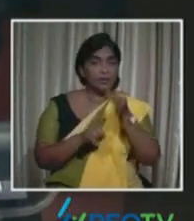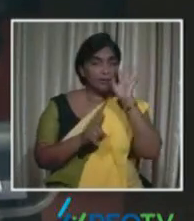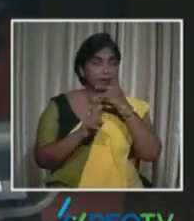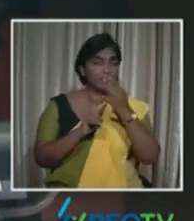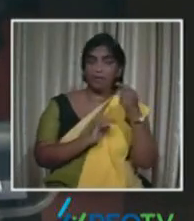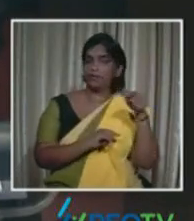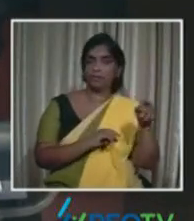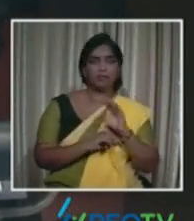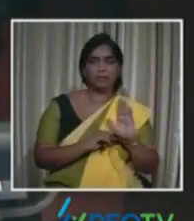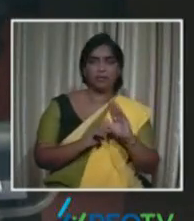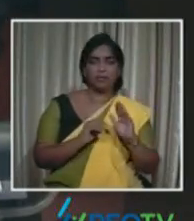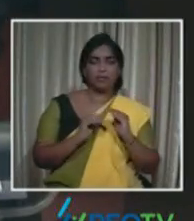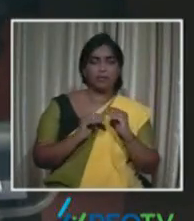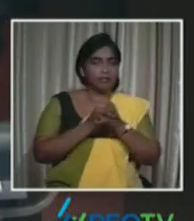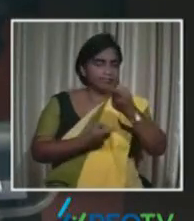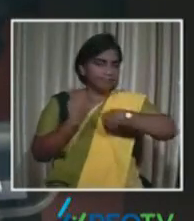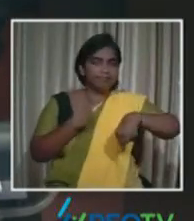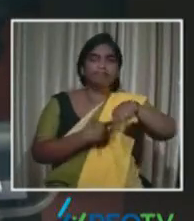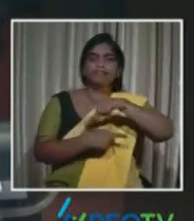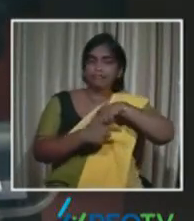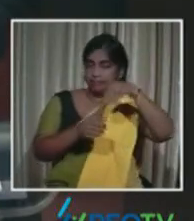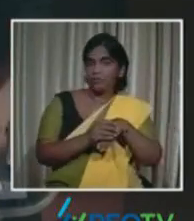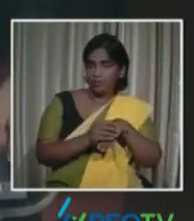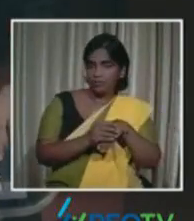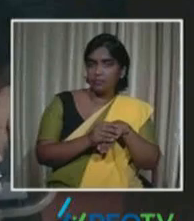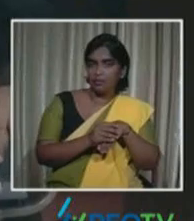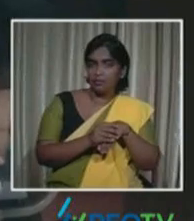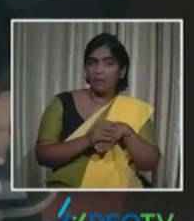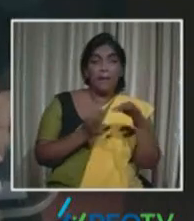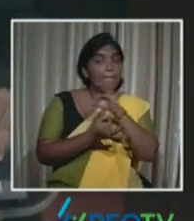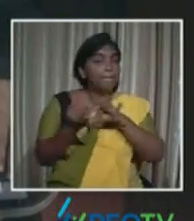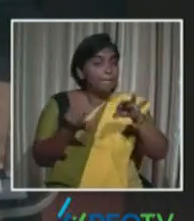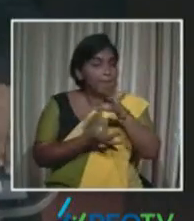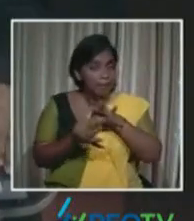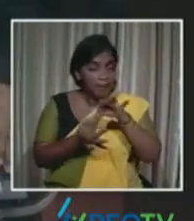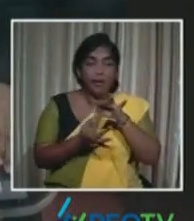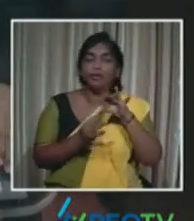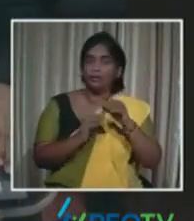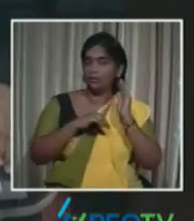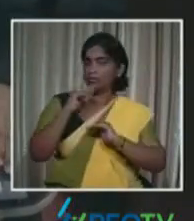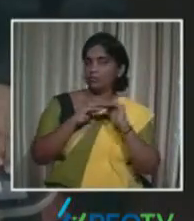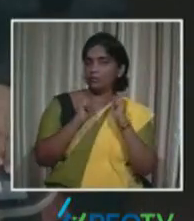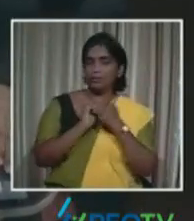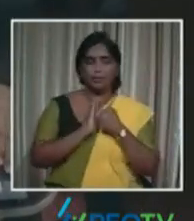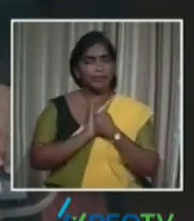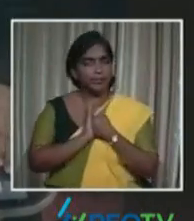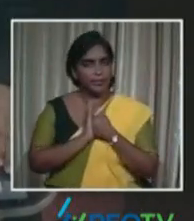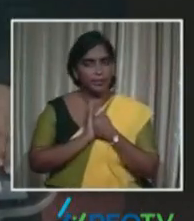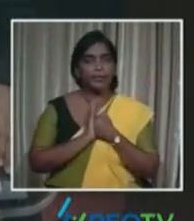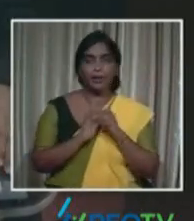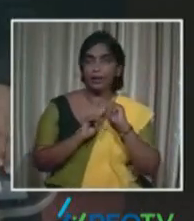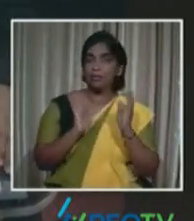අගමැතිවරයෙක් වෙනුවට සංවරණ තුලන තුල යටත් තුරු ප්‍රජාතන්ත්‍රවාදී ක්‍රමවේදයට ගෞරව කරන